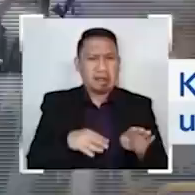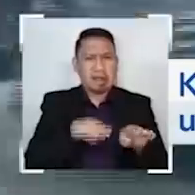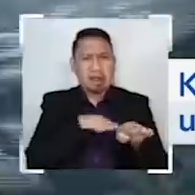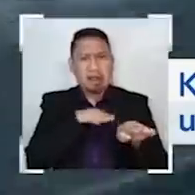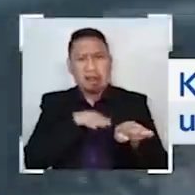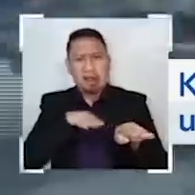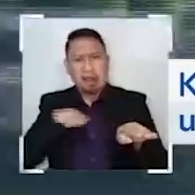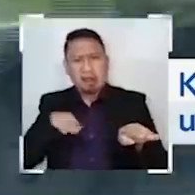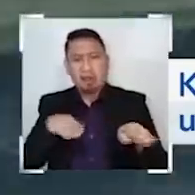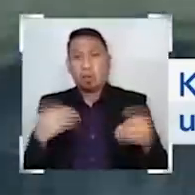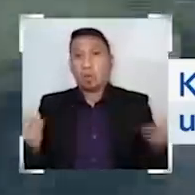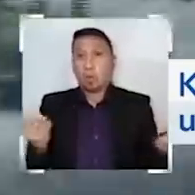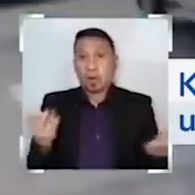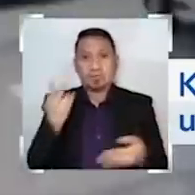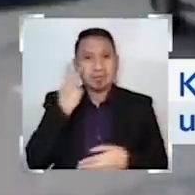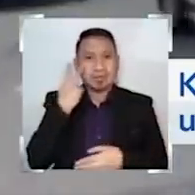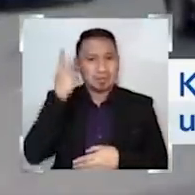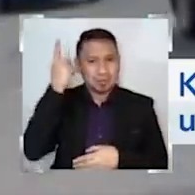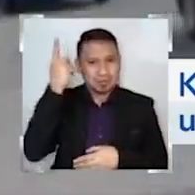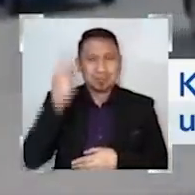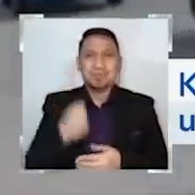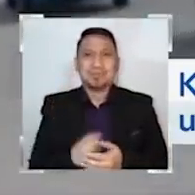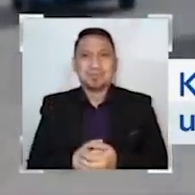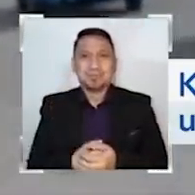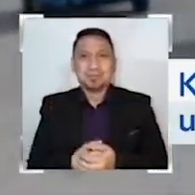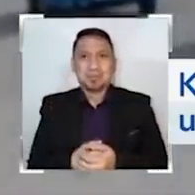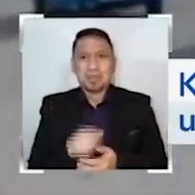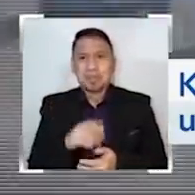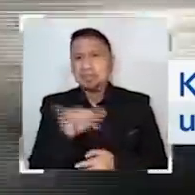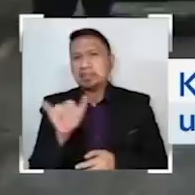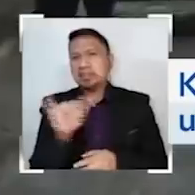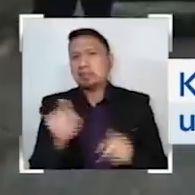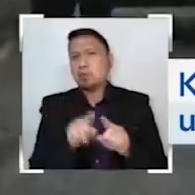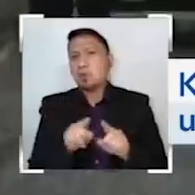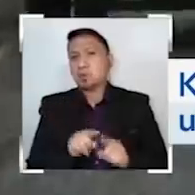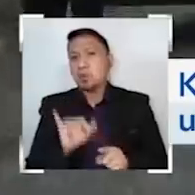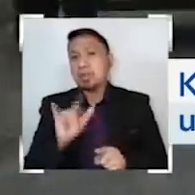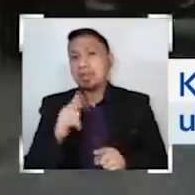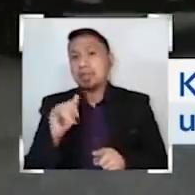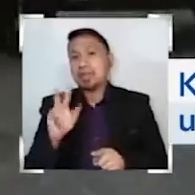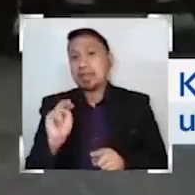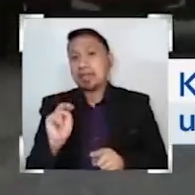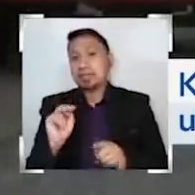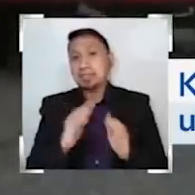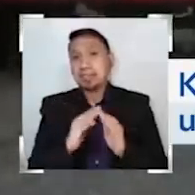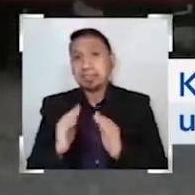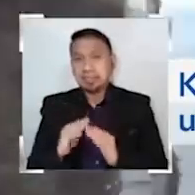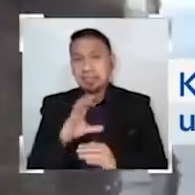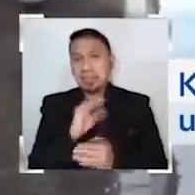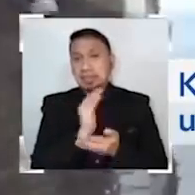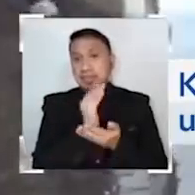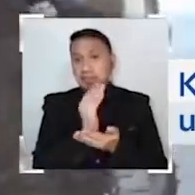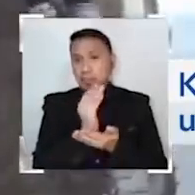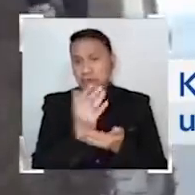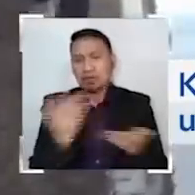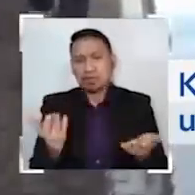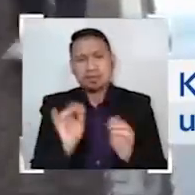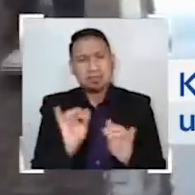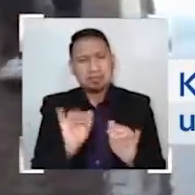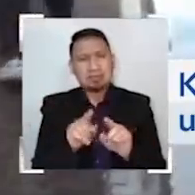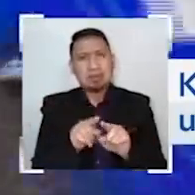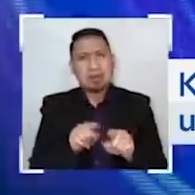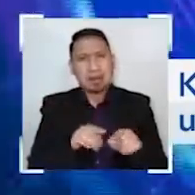City. Ganyan din ang nangyari sa ilang kalsada sa Iligan City. Pati sa Zamboanga City, na resulta ng mga marcha